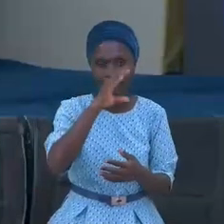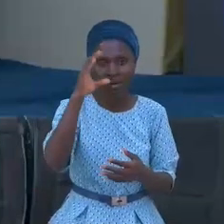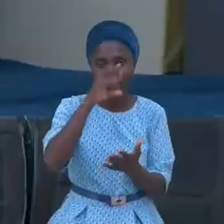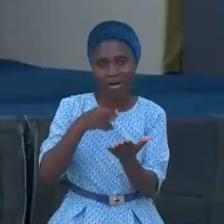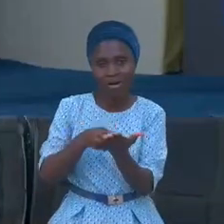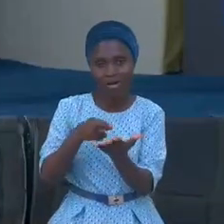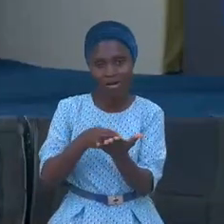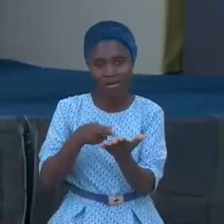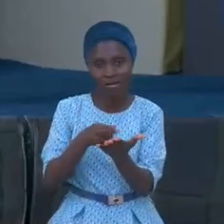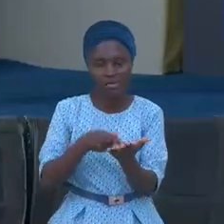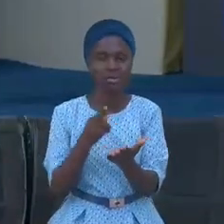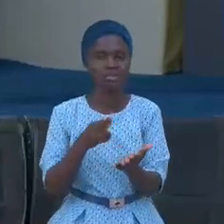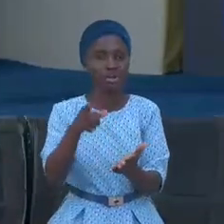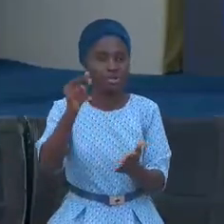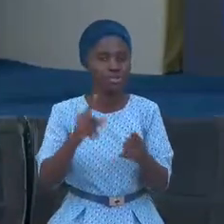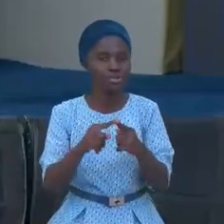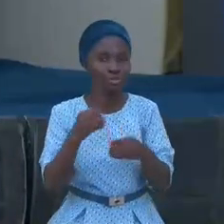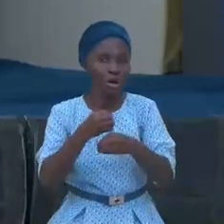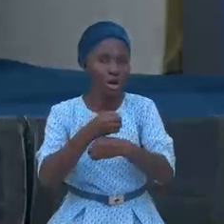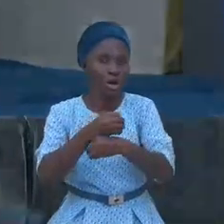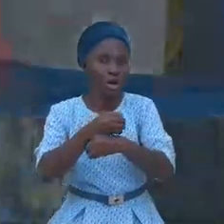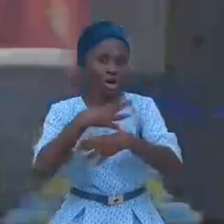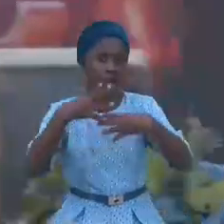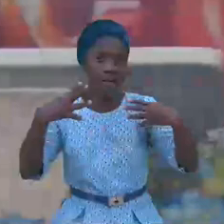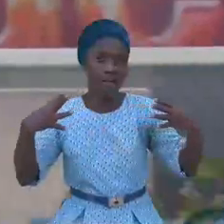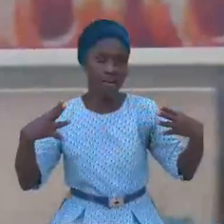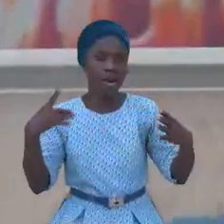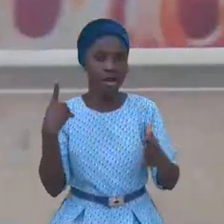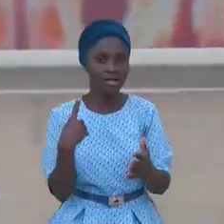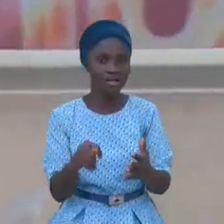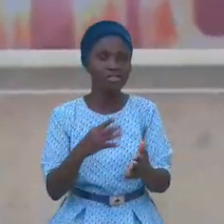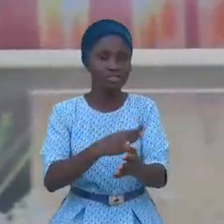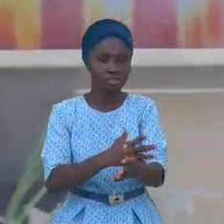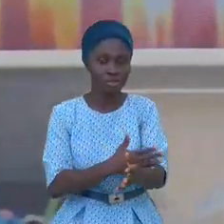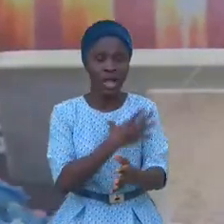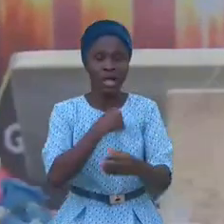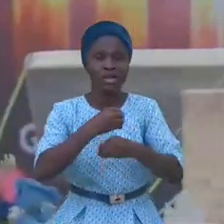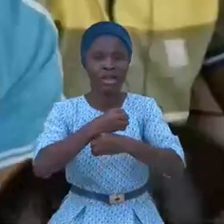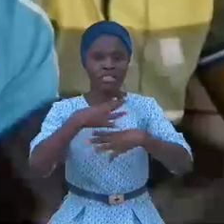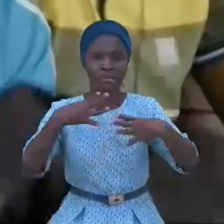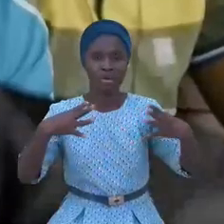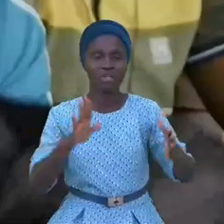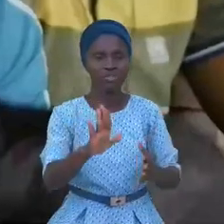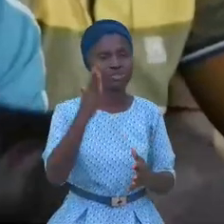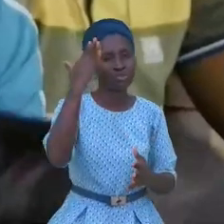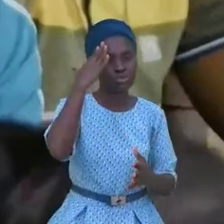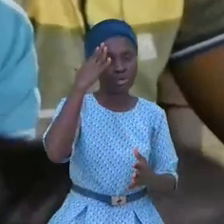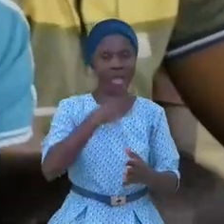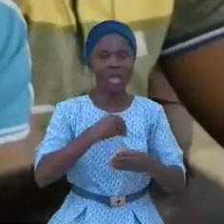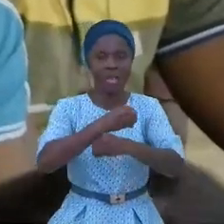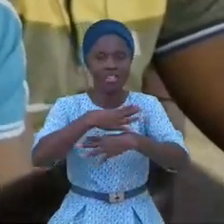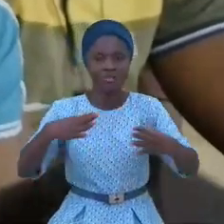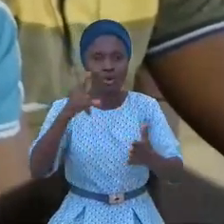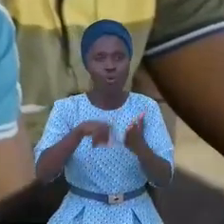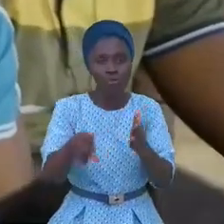dois t'élargir. Il faut élargir tel sujet, élargir la connaissance, élargir